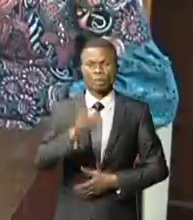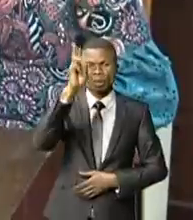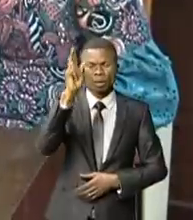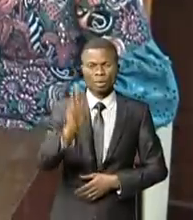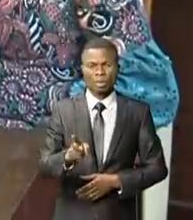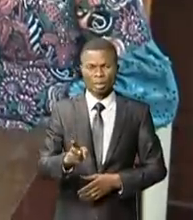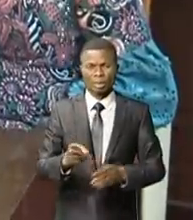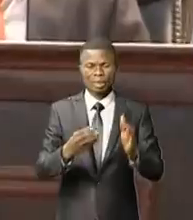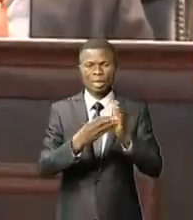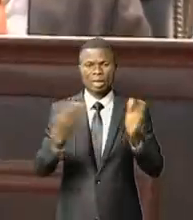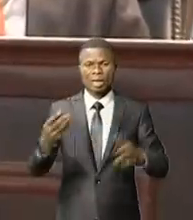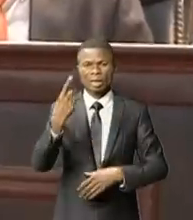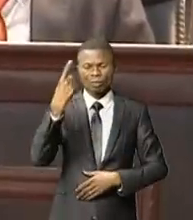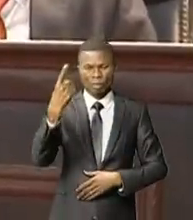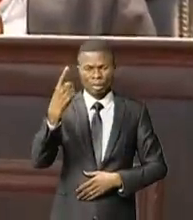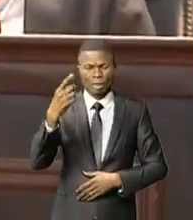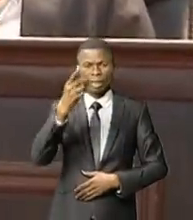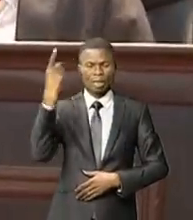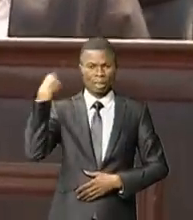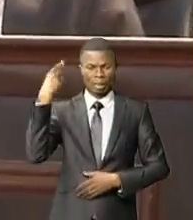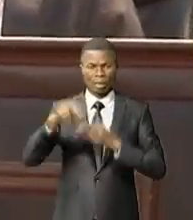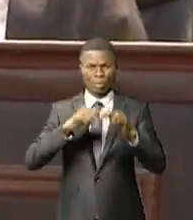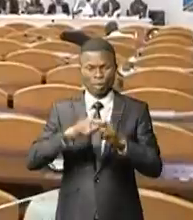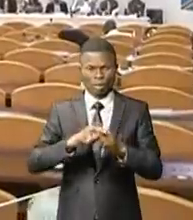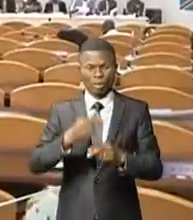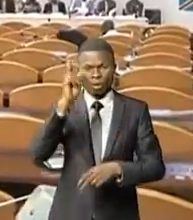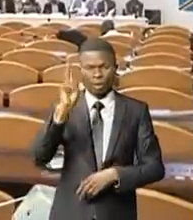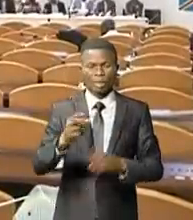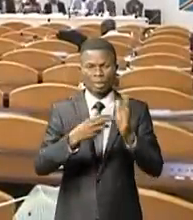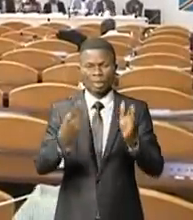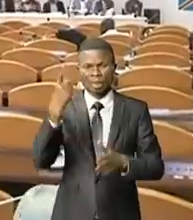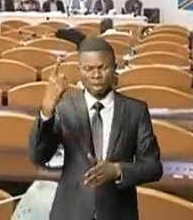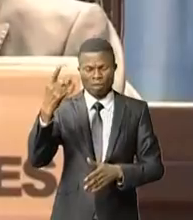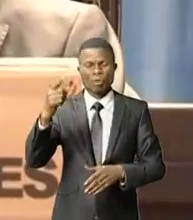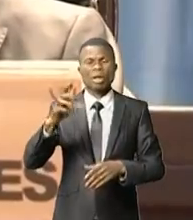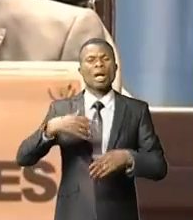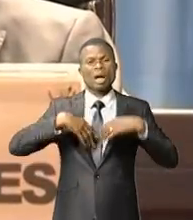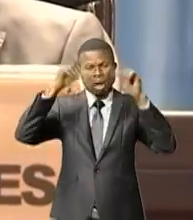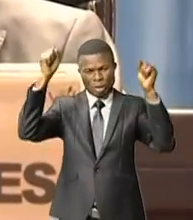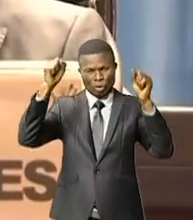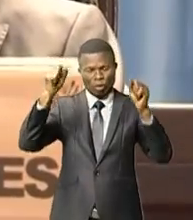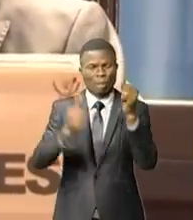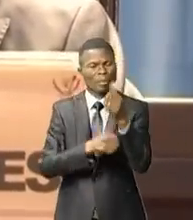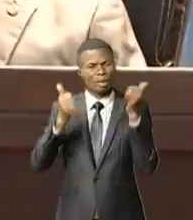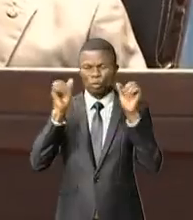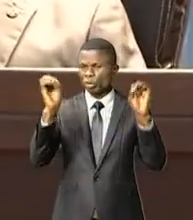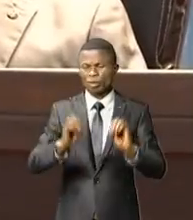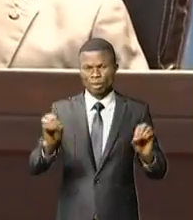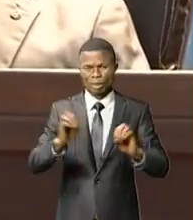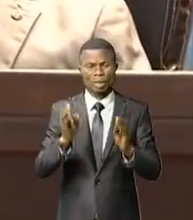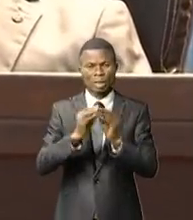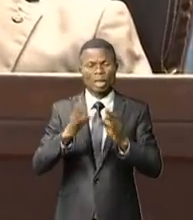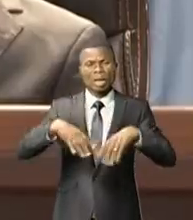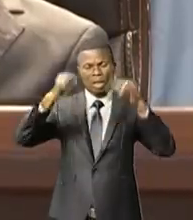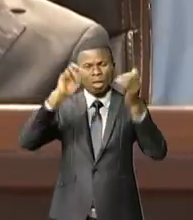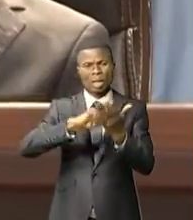281 députés nationaux, 280 ont voté pour, 1 a voté contre Aucune abstention. L'Assemblée plénière a